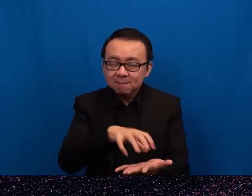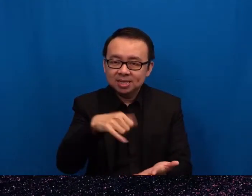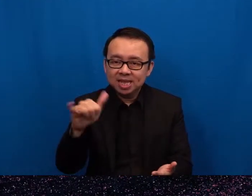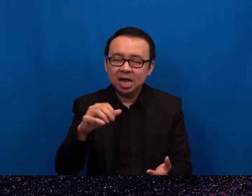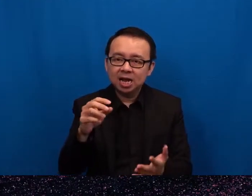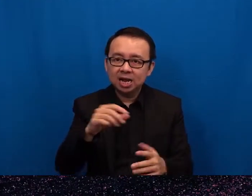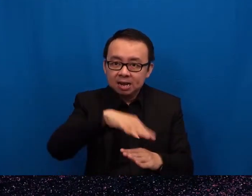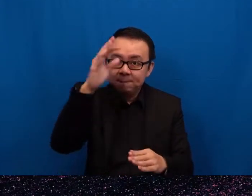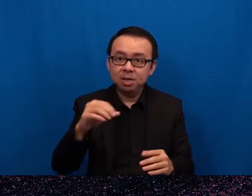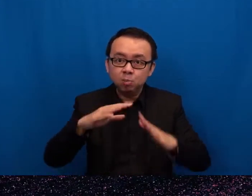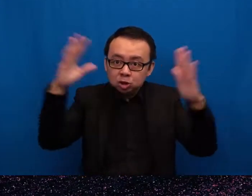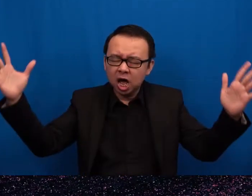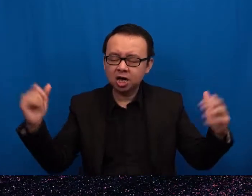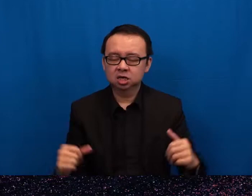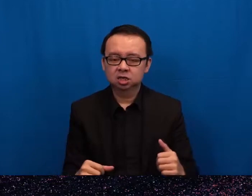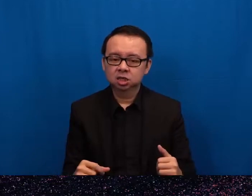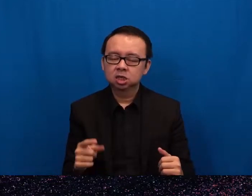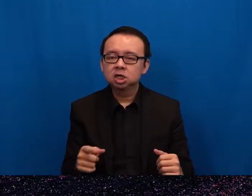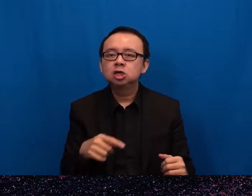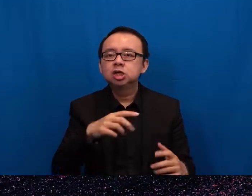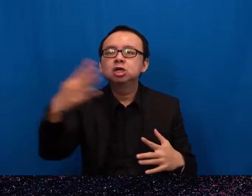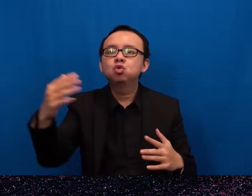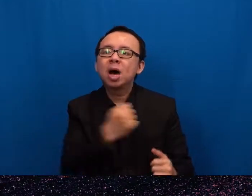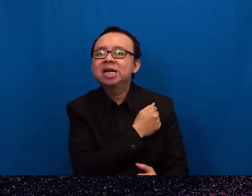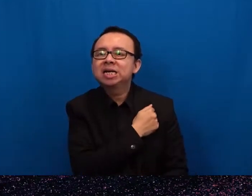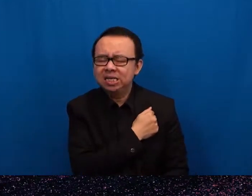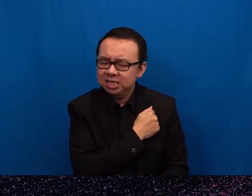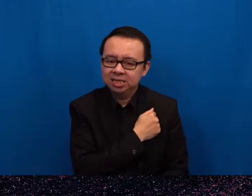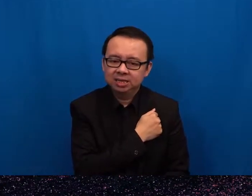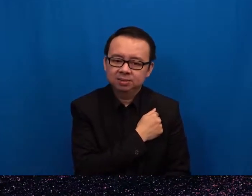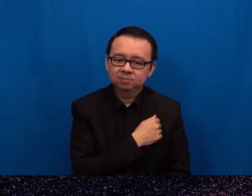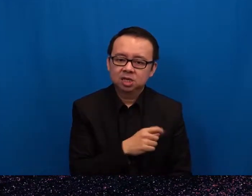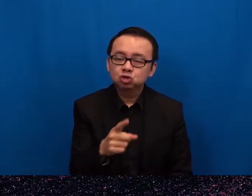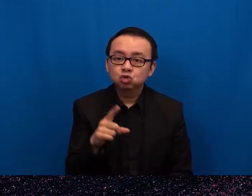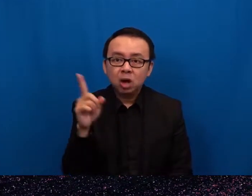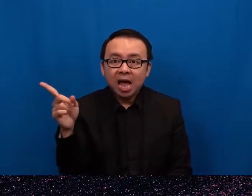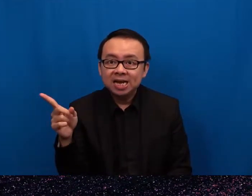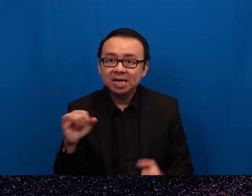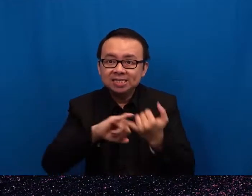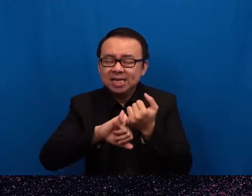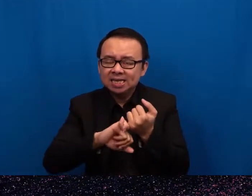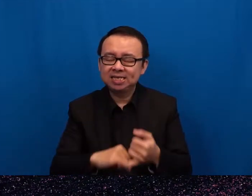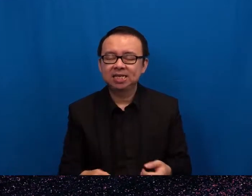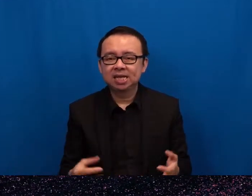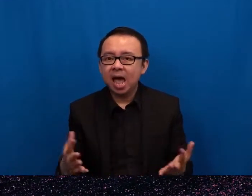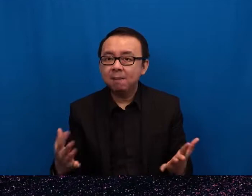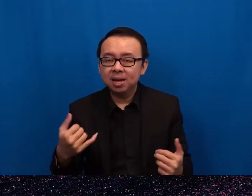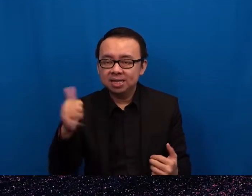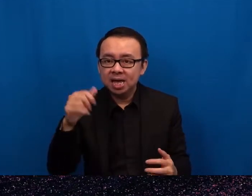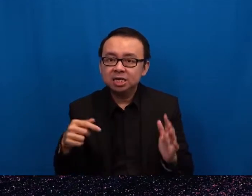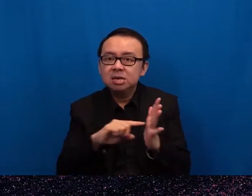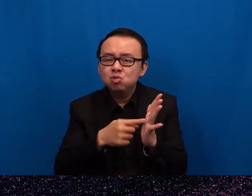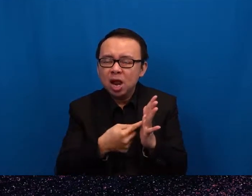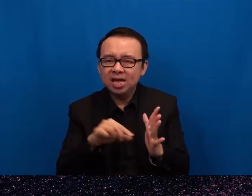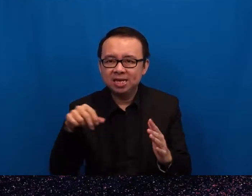Itu besar untuk orang-orang Indonesia bisa berkumpul hingga 300-400 orang. Itu sebuah janji. Bahwa apa yang dimulai dengan benih. Nanti akan jadi ratusan.